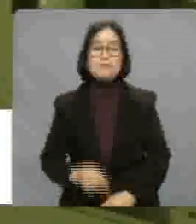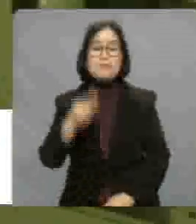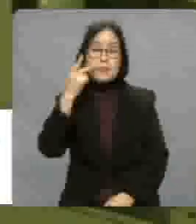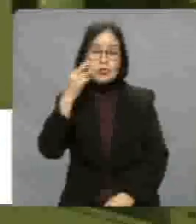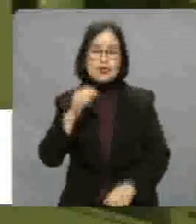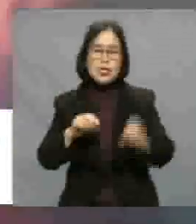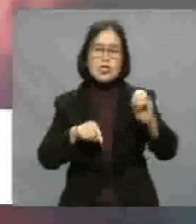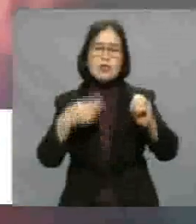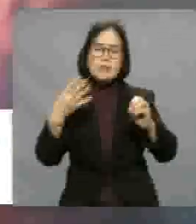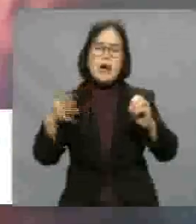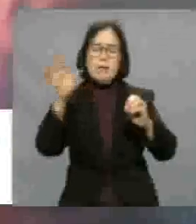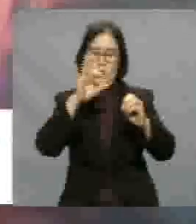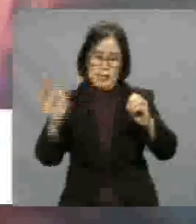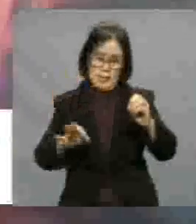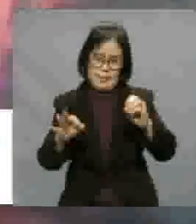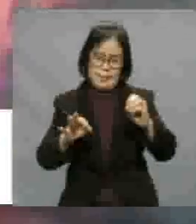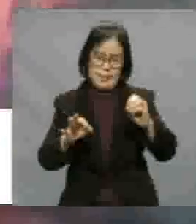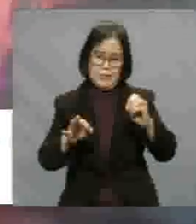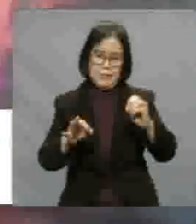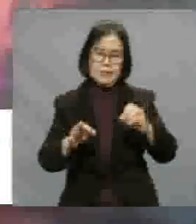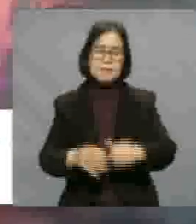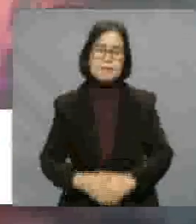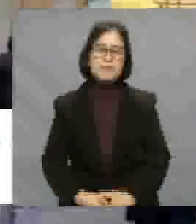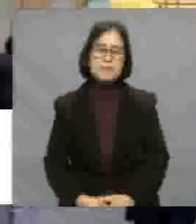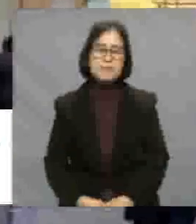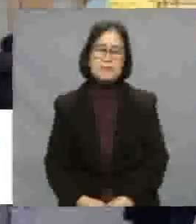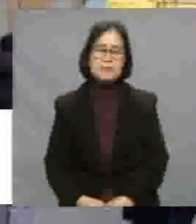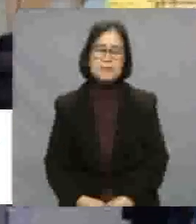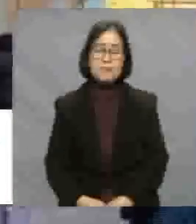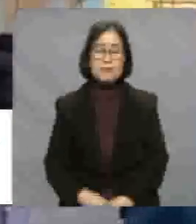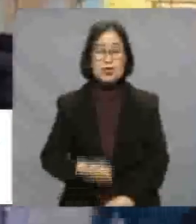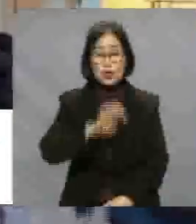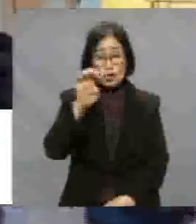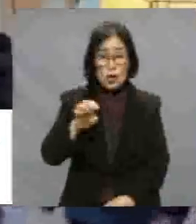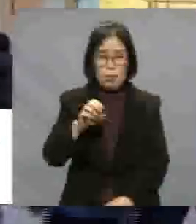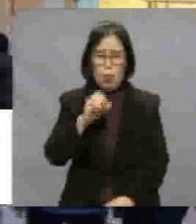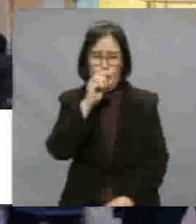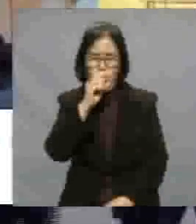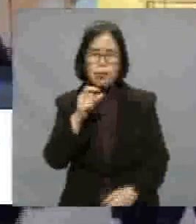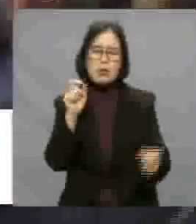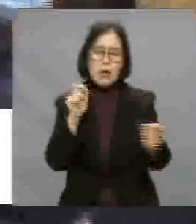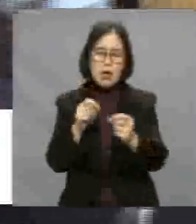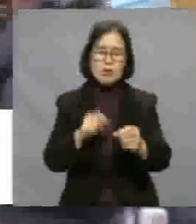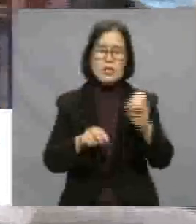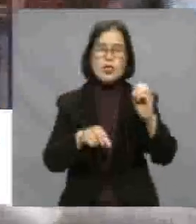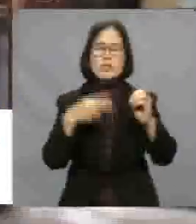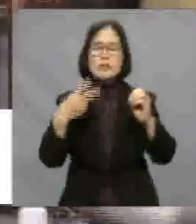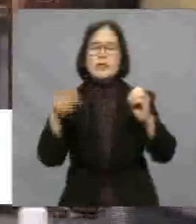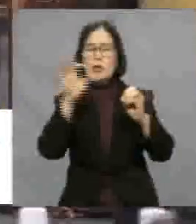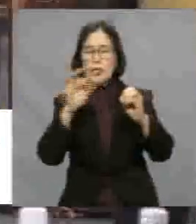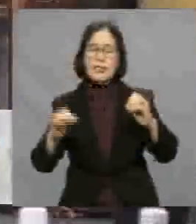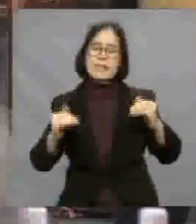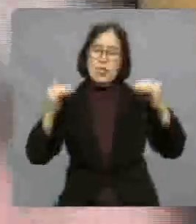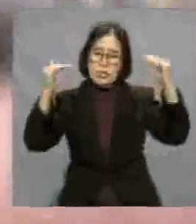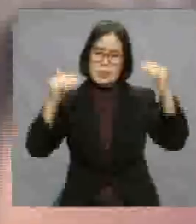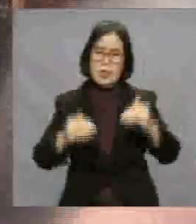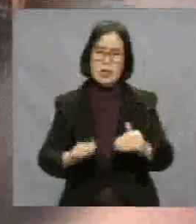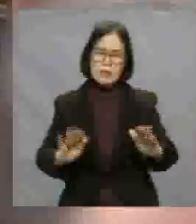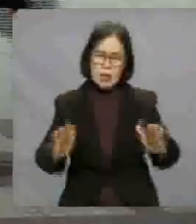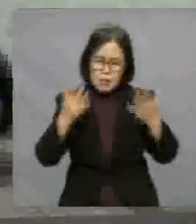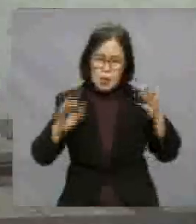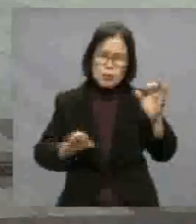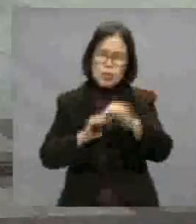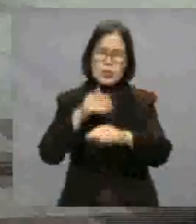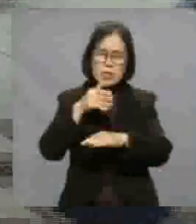미국은 0.4%에 그칠 것으로 예측했습니다. 유럽은 제로에 가까운 0.2% 성장률로 가벼운